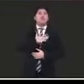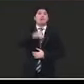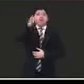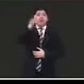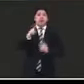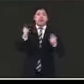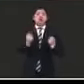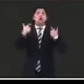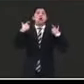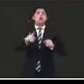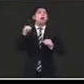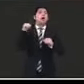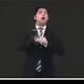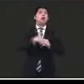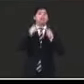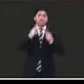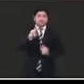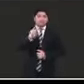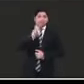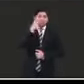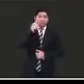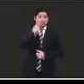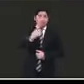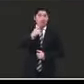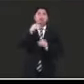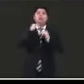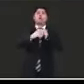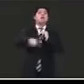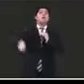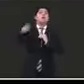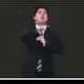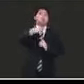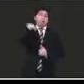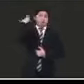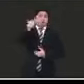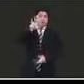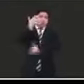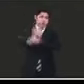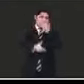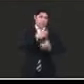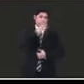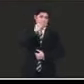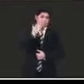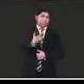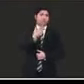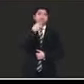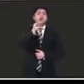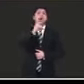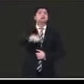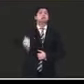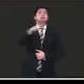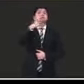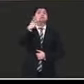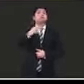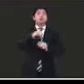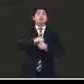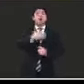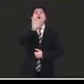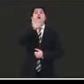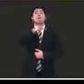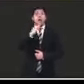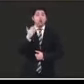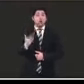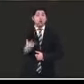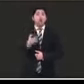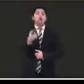iş yerim kampanyamızın müjdesini kamuoyuyla paylaşmıştık gençlerimize emeklerimize